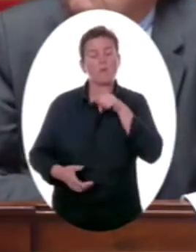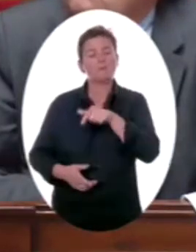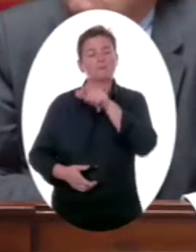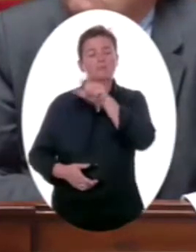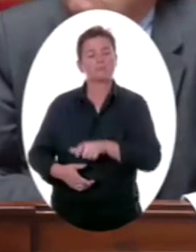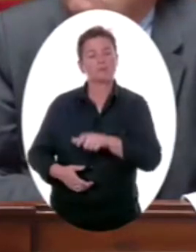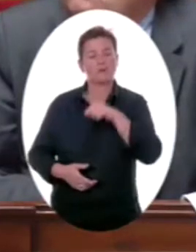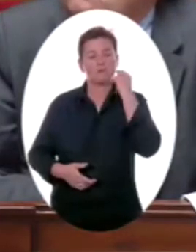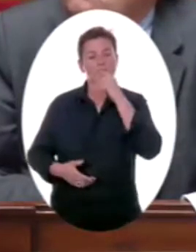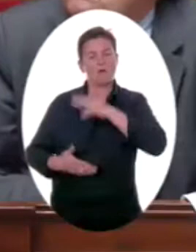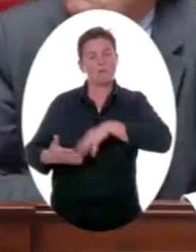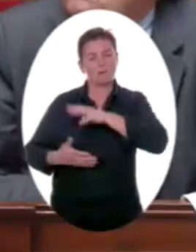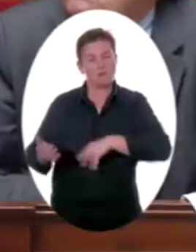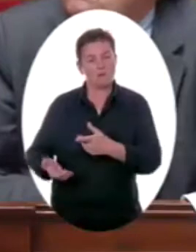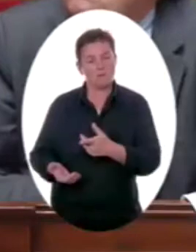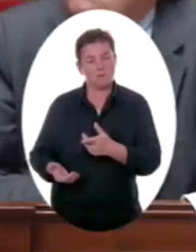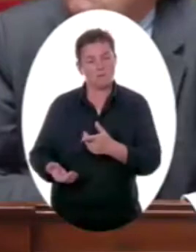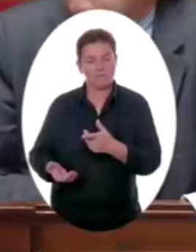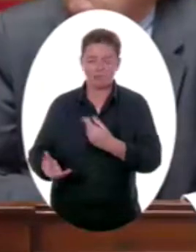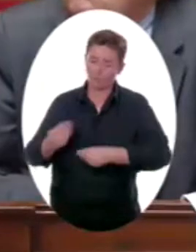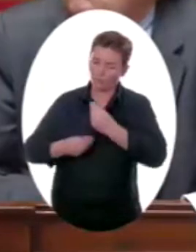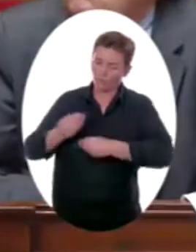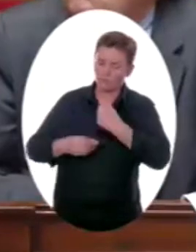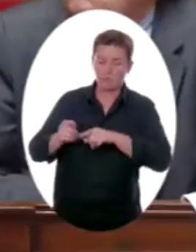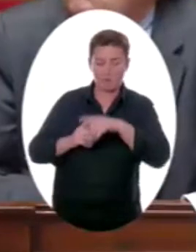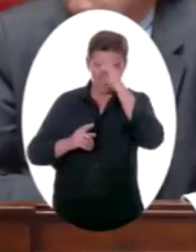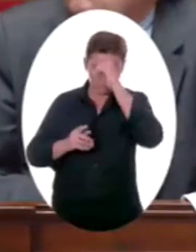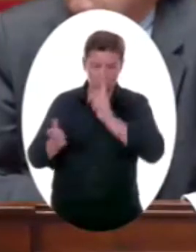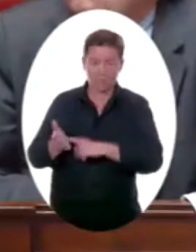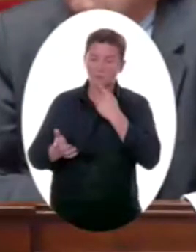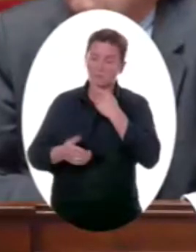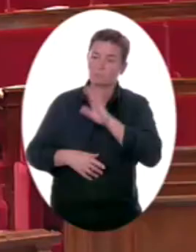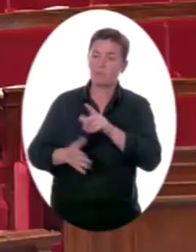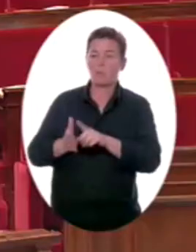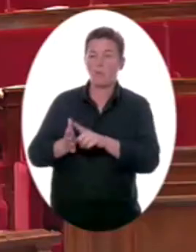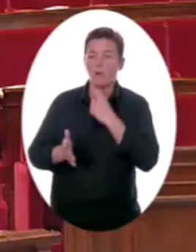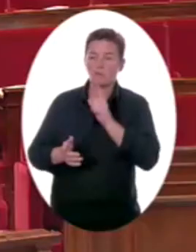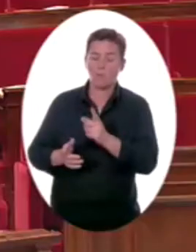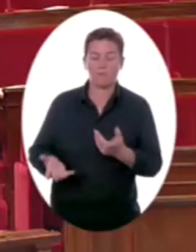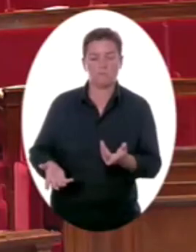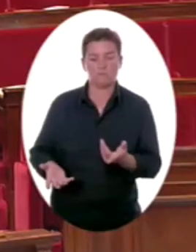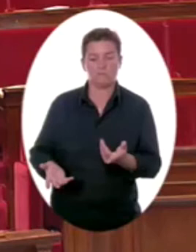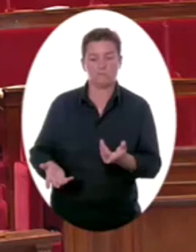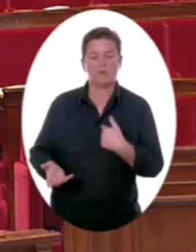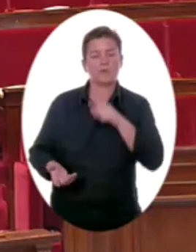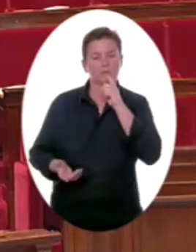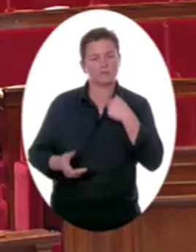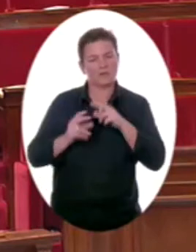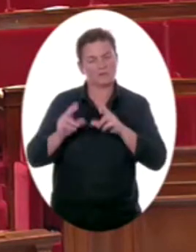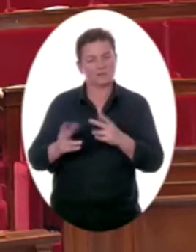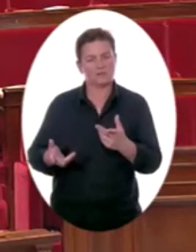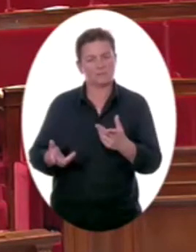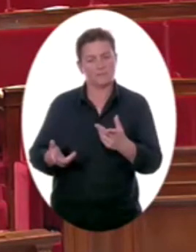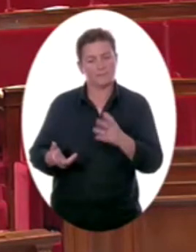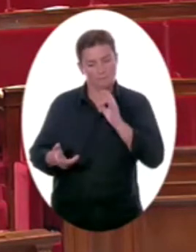que là, nous avons droit à une leçon de droit où on nous explique que ça ne relève pas du domaine de la loi. Tout à l'heure, j'ai expliqué que ça ne relevait pas, que ça